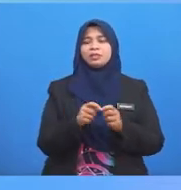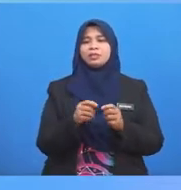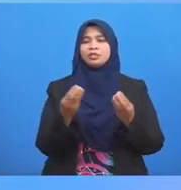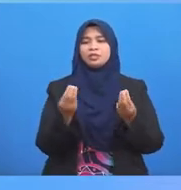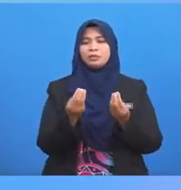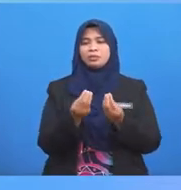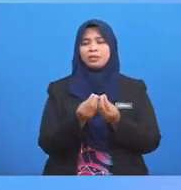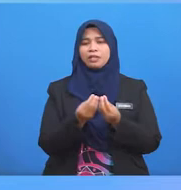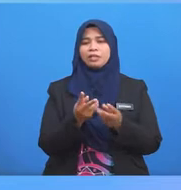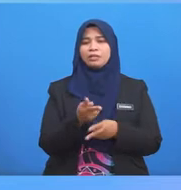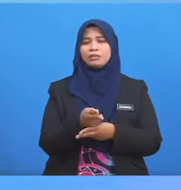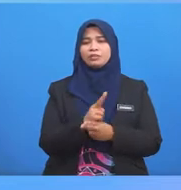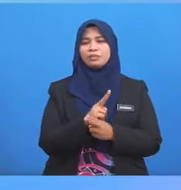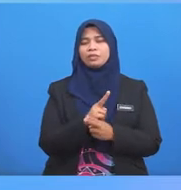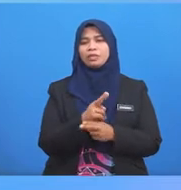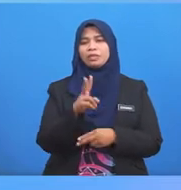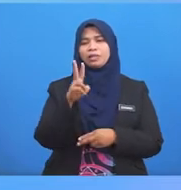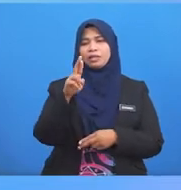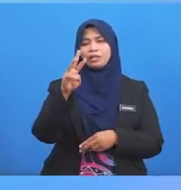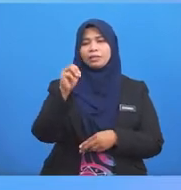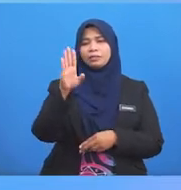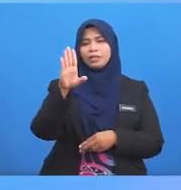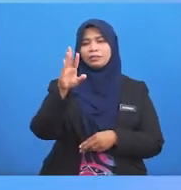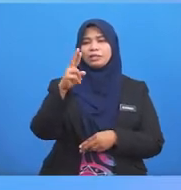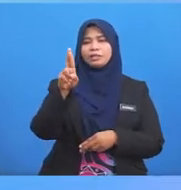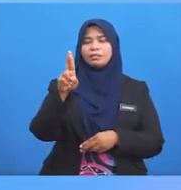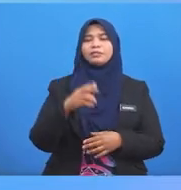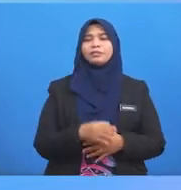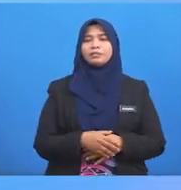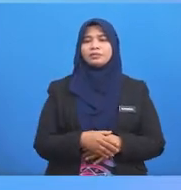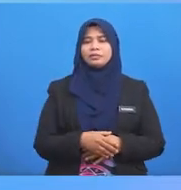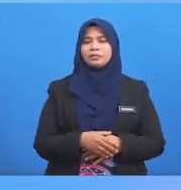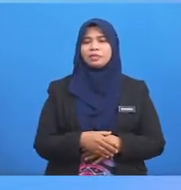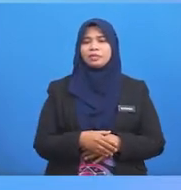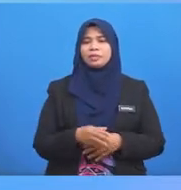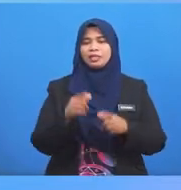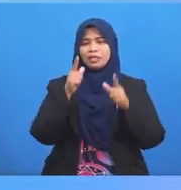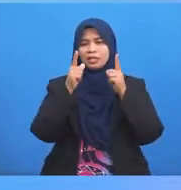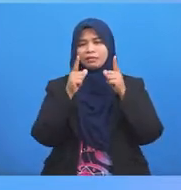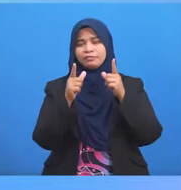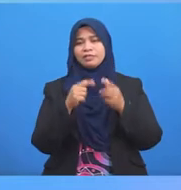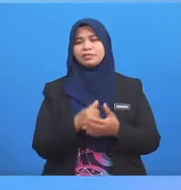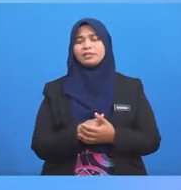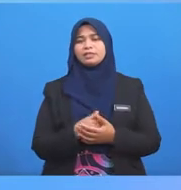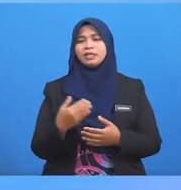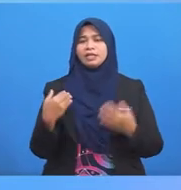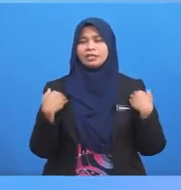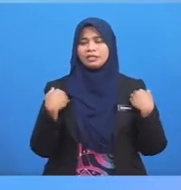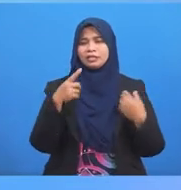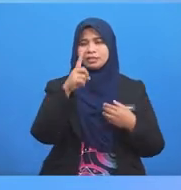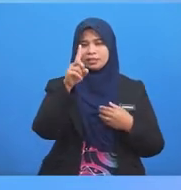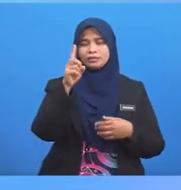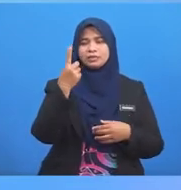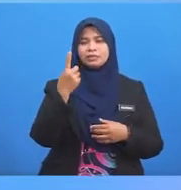berjumlah RM5,000 tadi. Manakala syarat bagi sirah ar-Rahnu hanya ada satu